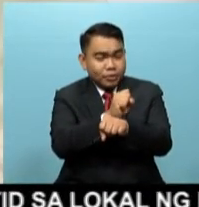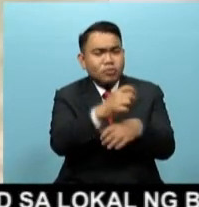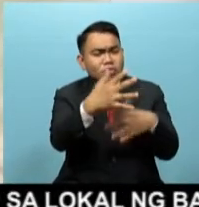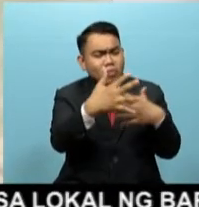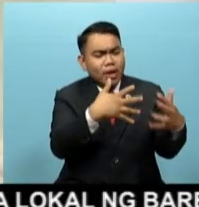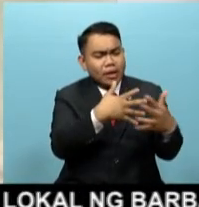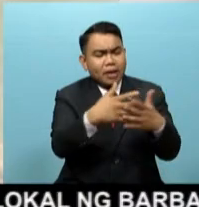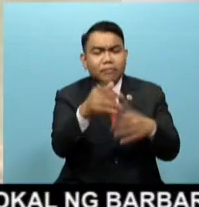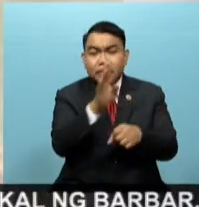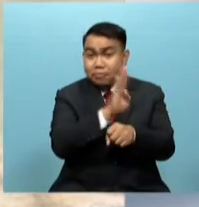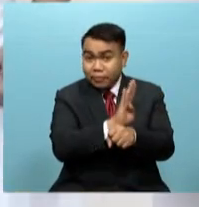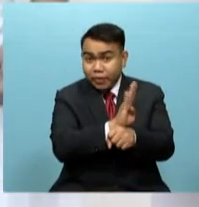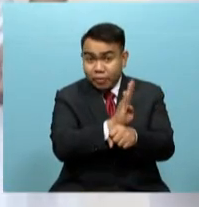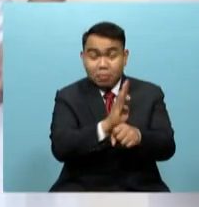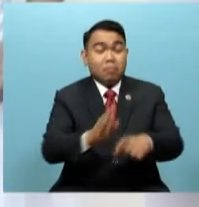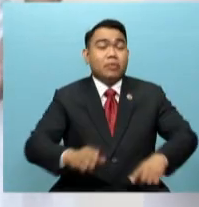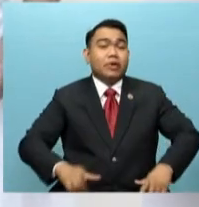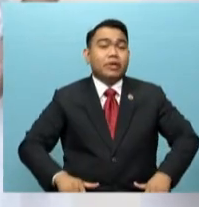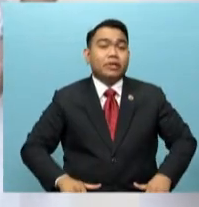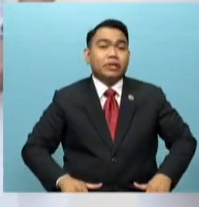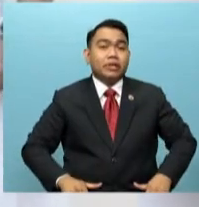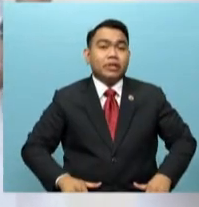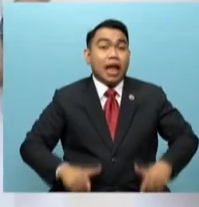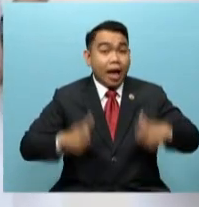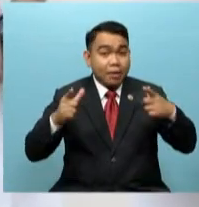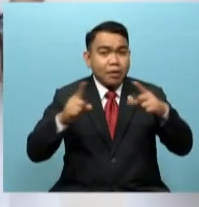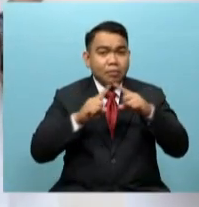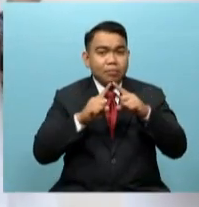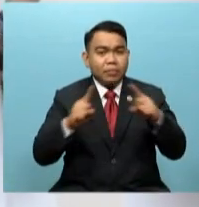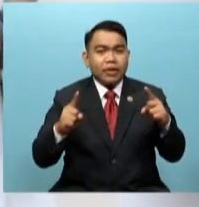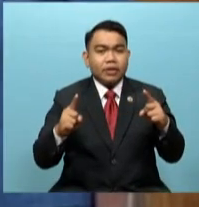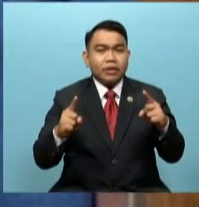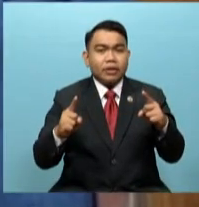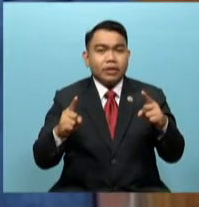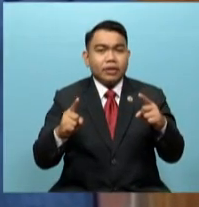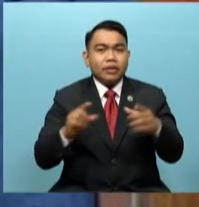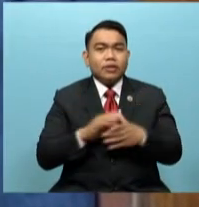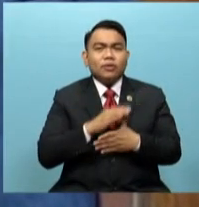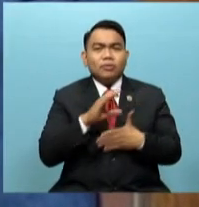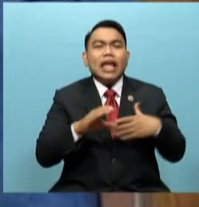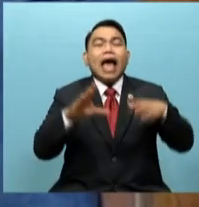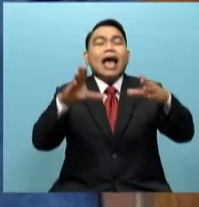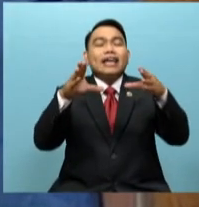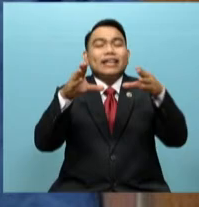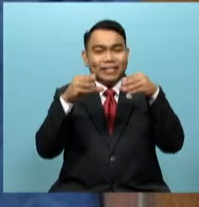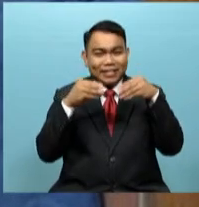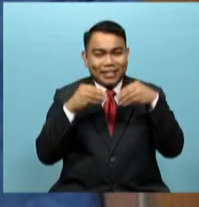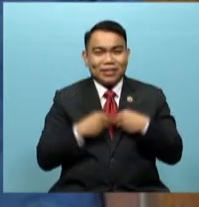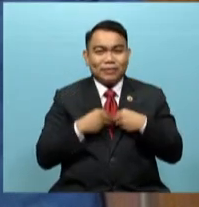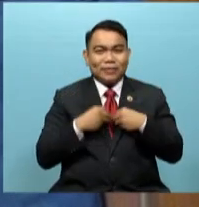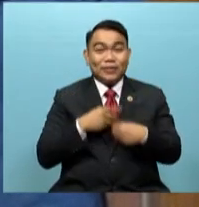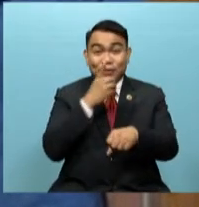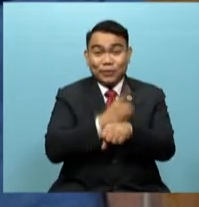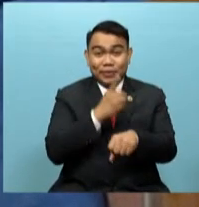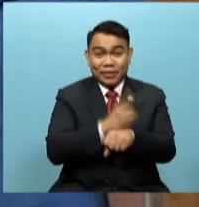kanilang pagiging abala sa buhay, ay buong galak nilang tinanggap ang tungkulin bilang mga pangulong diyakono sa lokal. Ang tungkulin